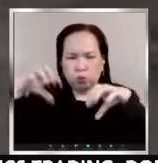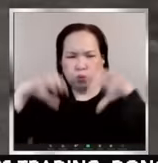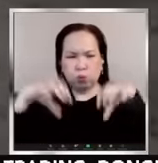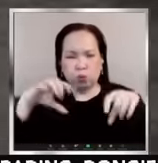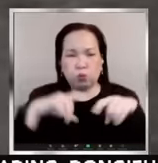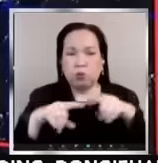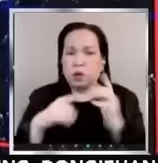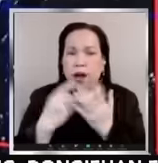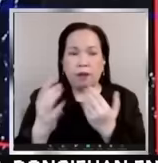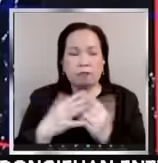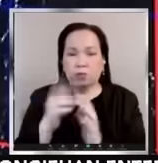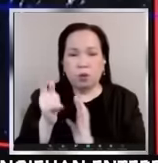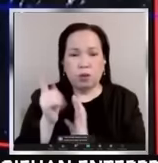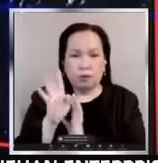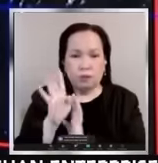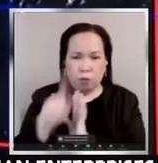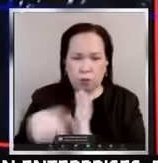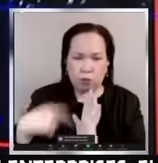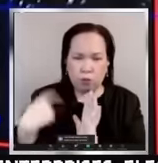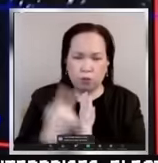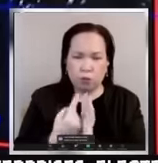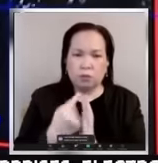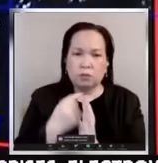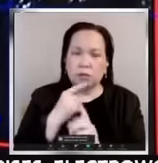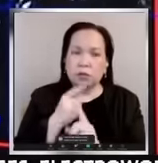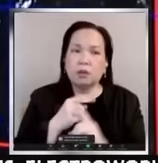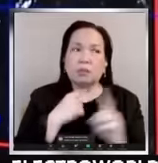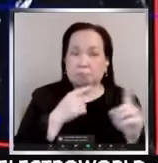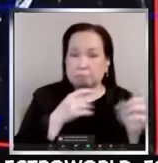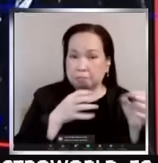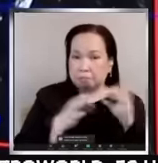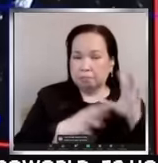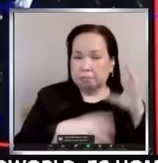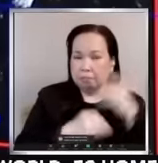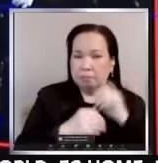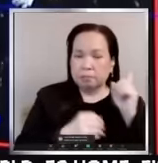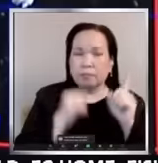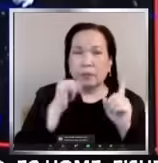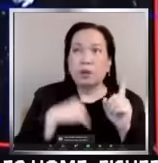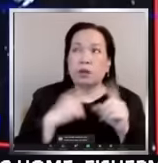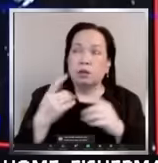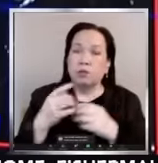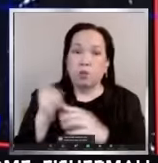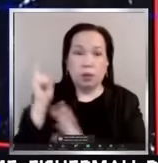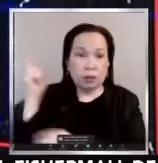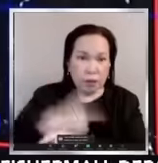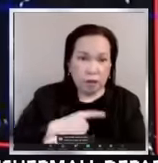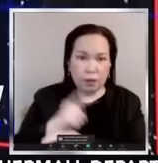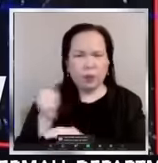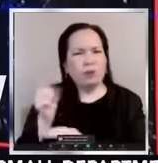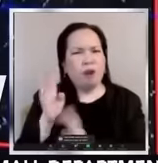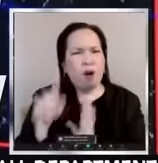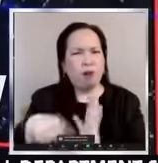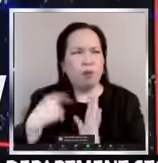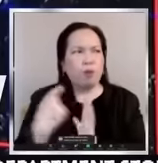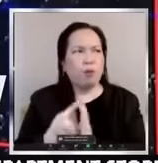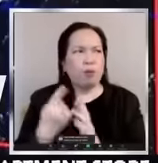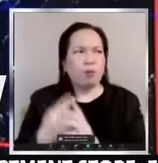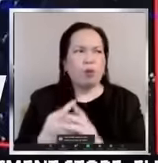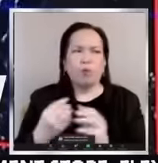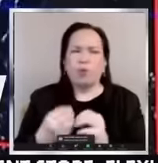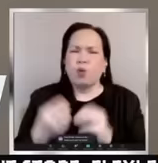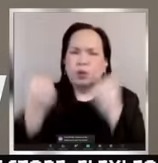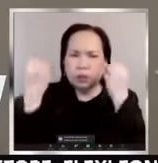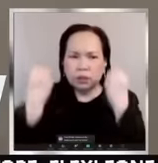24 oras. Pero yung nangyari kahapon, sa loob lamang ng 24 hours ay mas madami yung natanggap na paulan nga